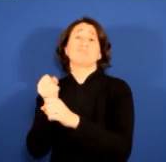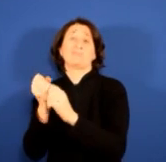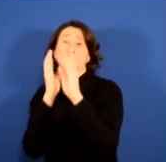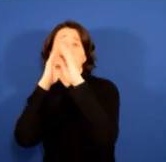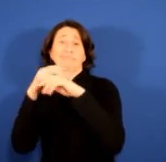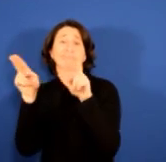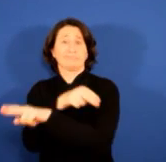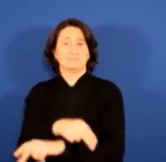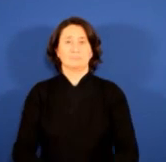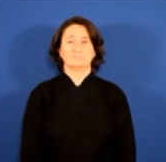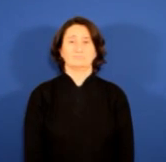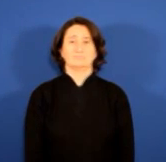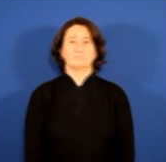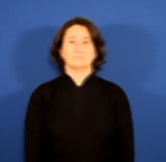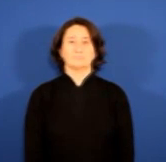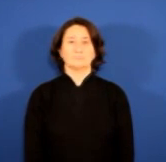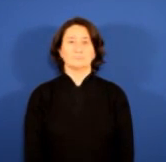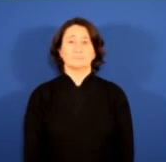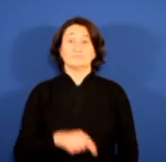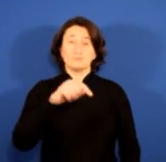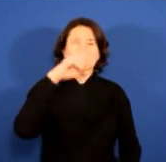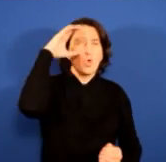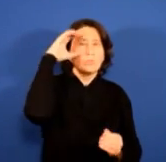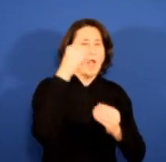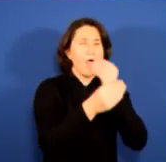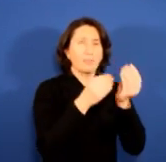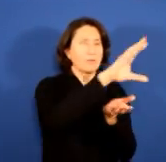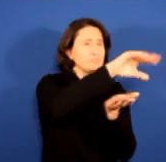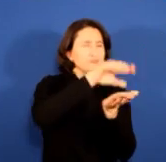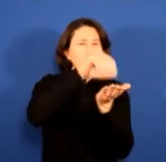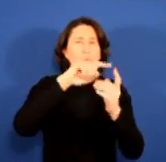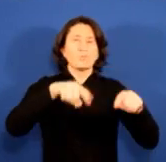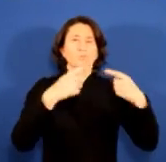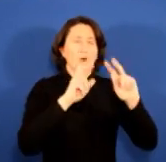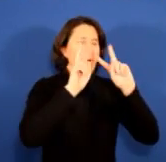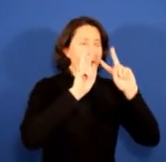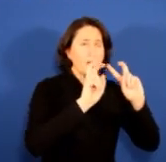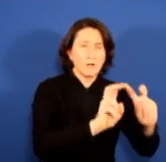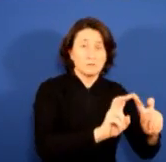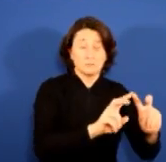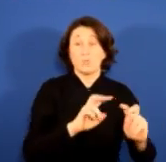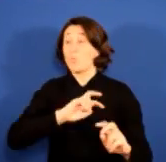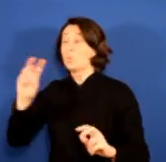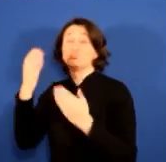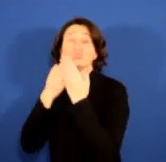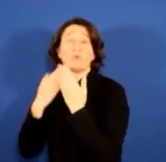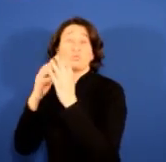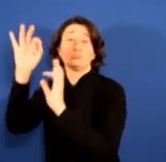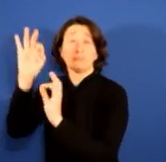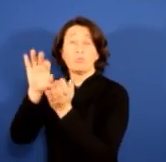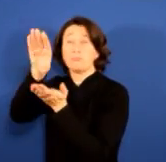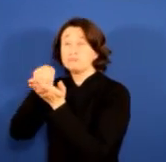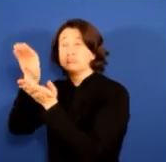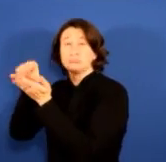hala erantzuna ematen die funtsezko galdera batzuei. Nortzuk galdu duten lana eta nolako lana zuten eta langabetuen artean